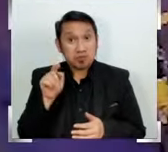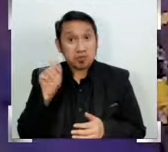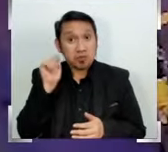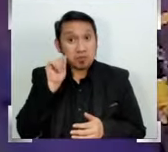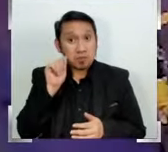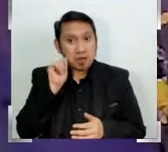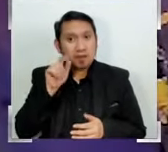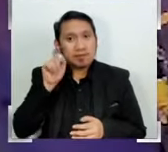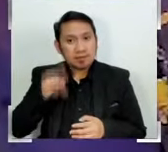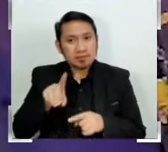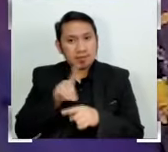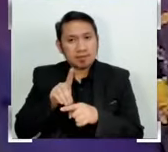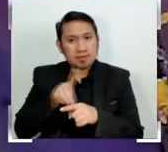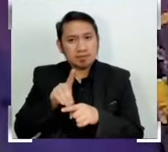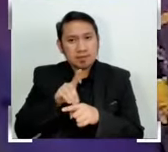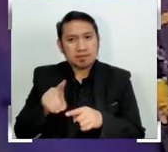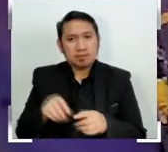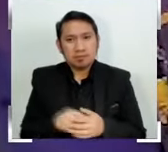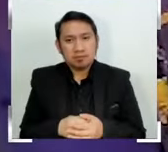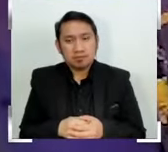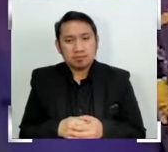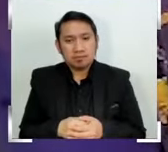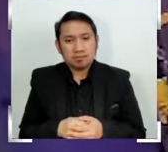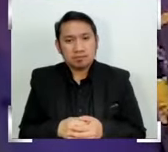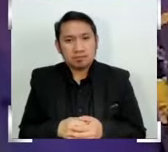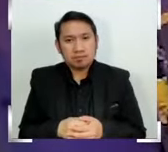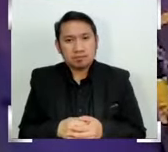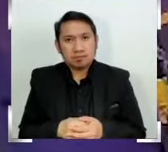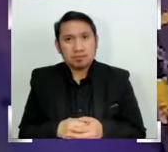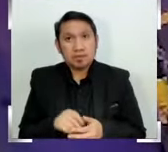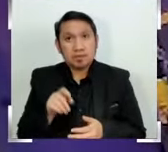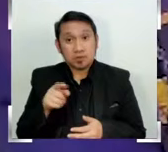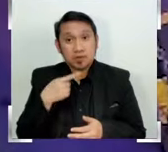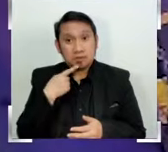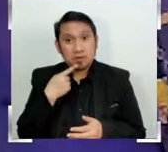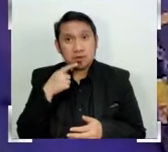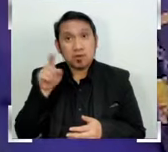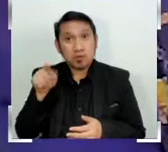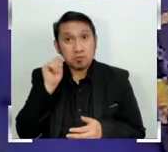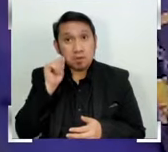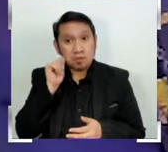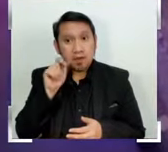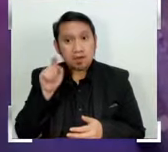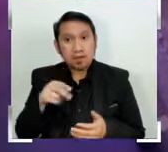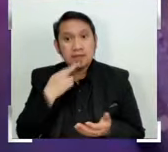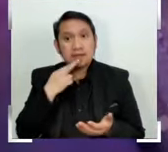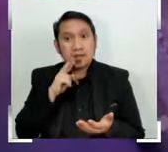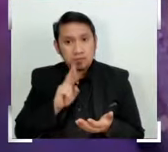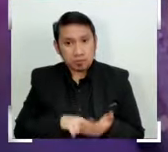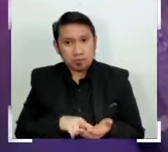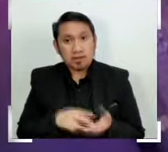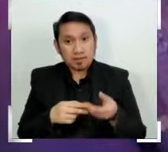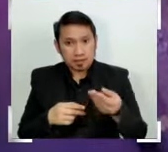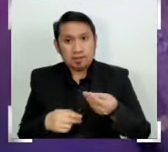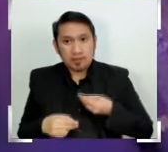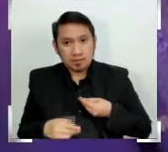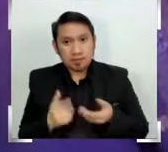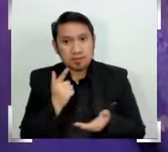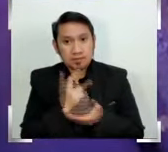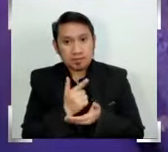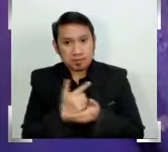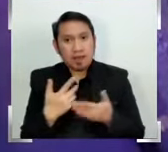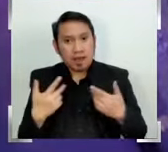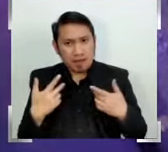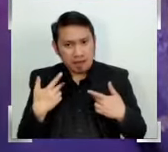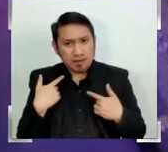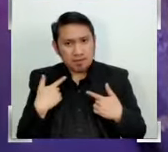action. Now, sinabi ko nga na mag-report siya ngayon and surrender the firearm sa akin. An investigation will be done